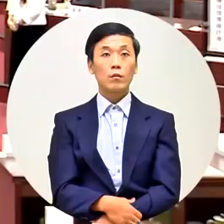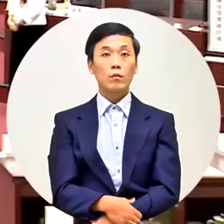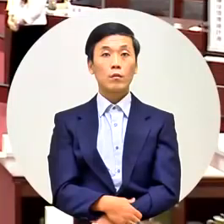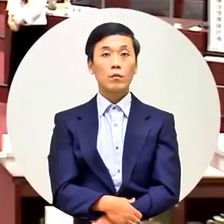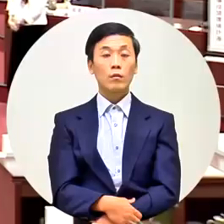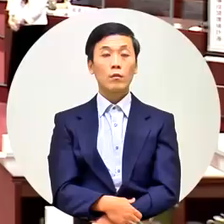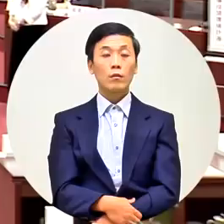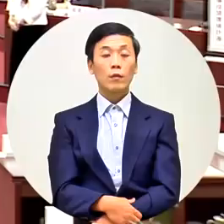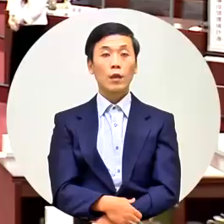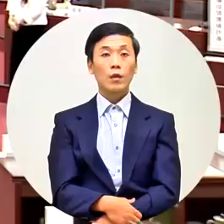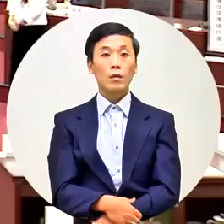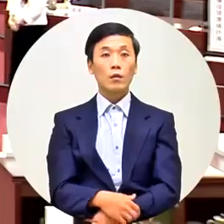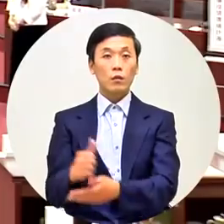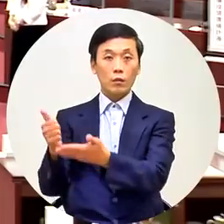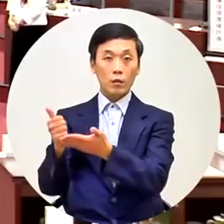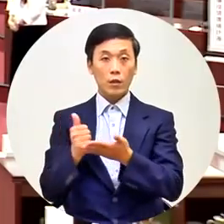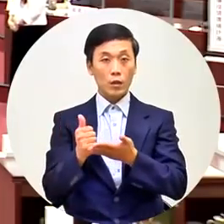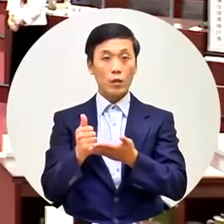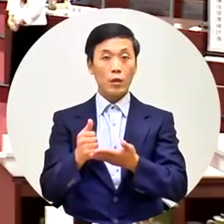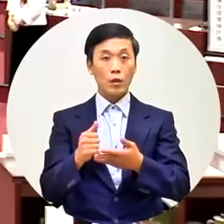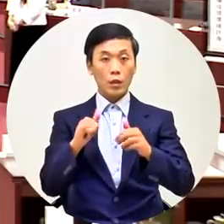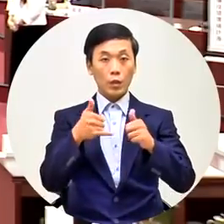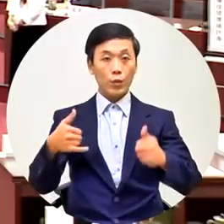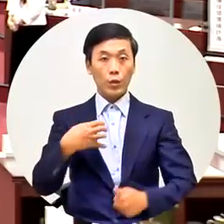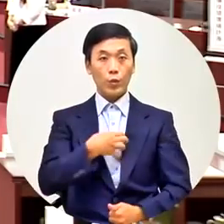请吴明士议员领取选票。